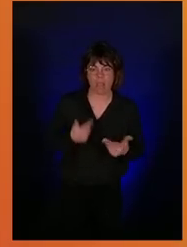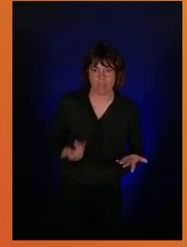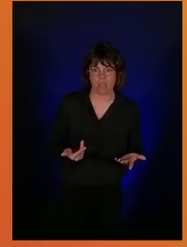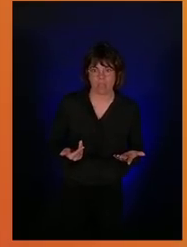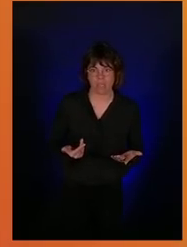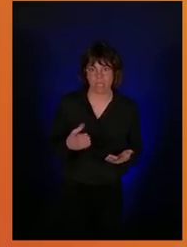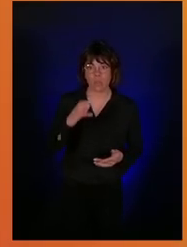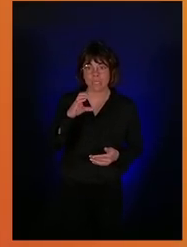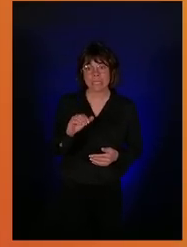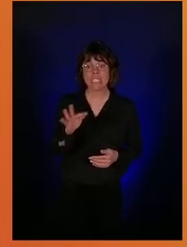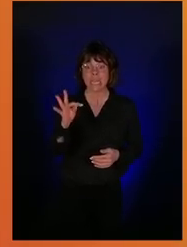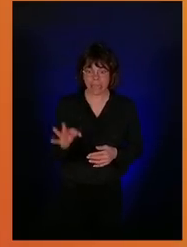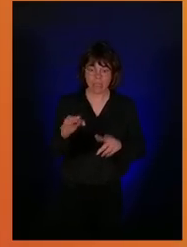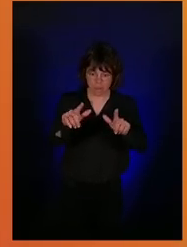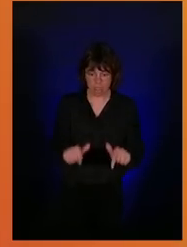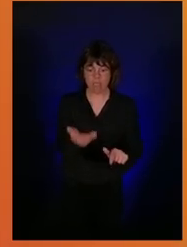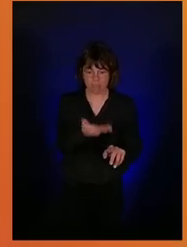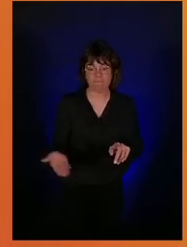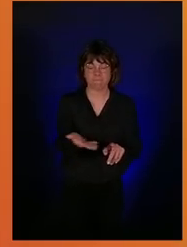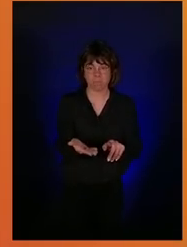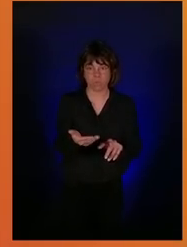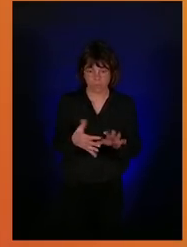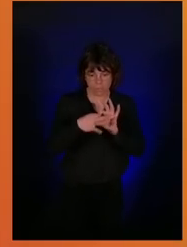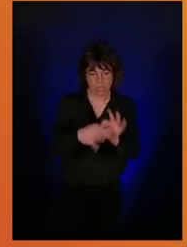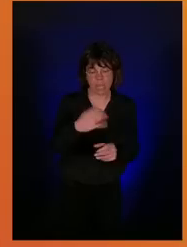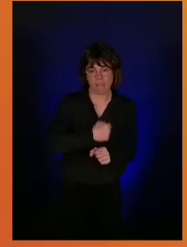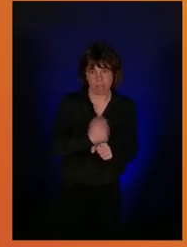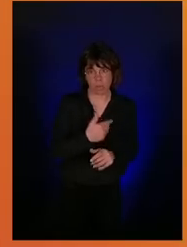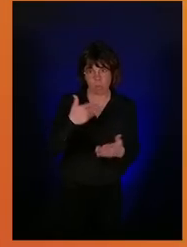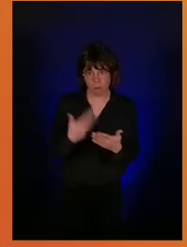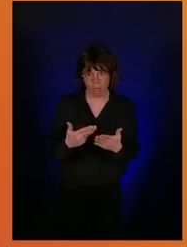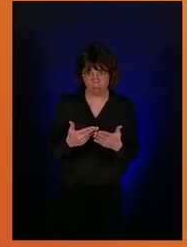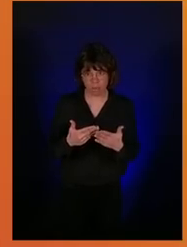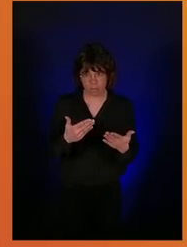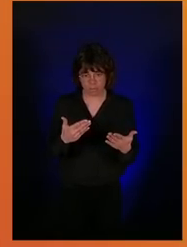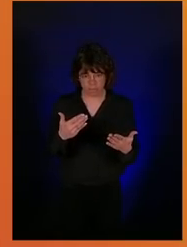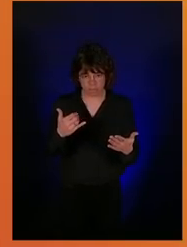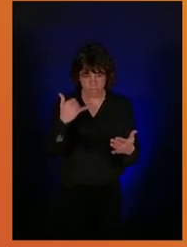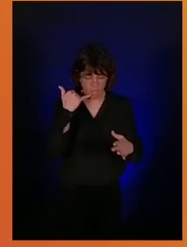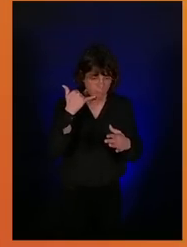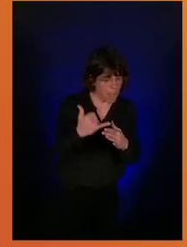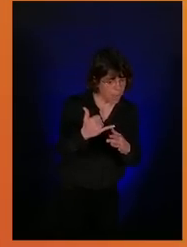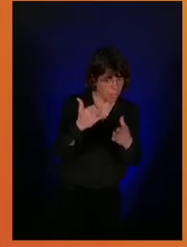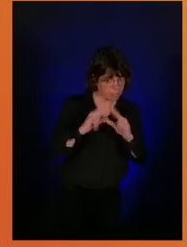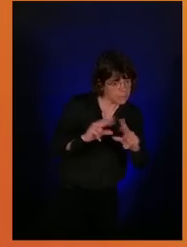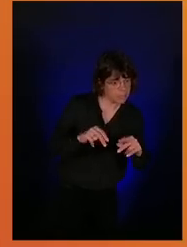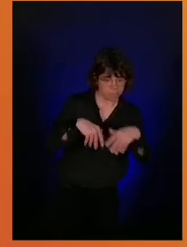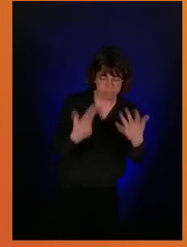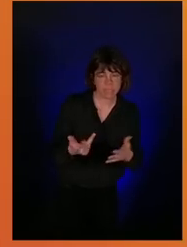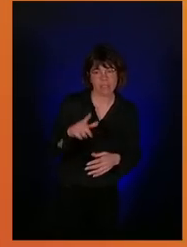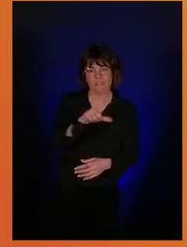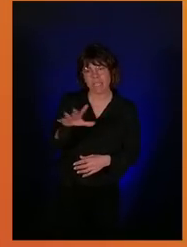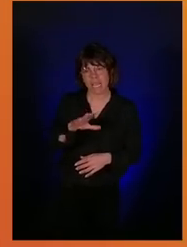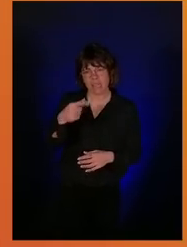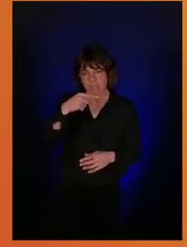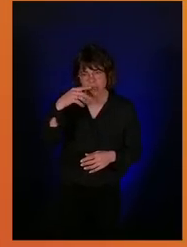notre CGT, à nous, cette CGT avec laquelle on a travaillé, que ça répond au téléphone, et je vous jure que c'est véridique, le 24 décembre à 21h45